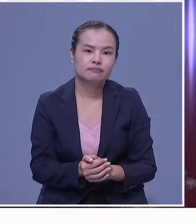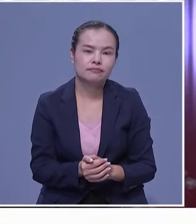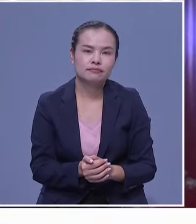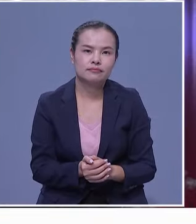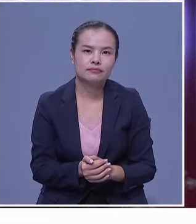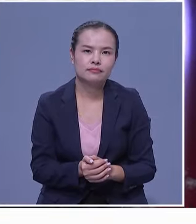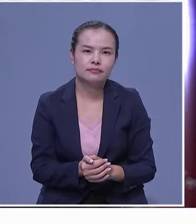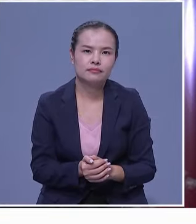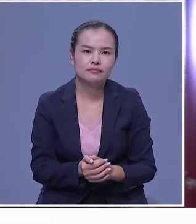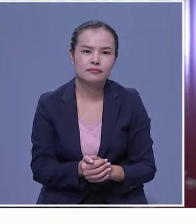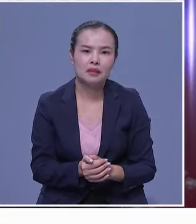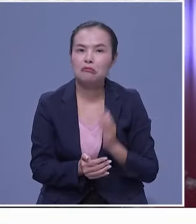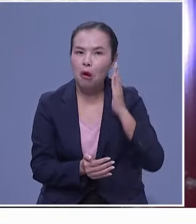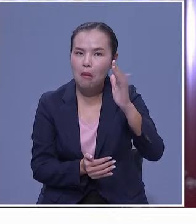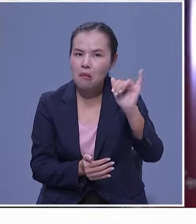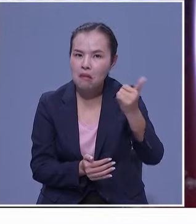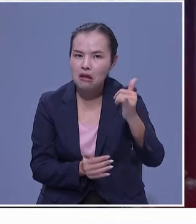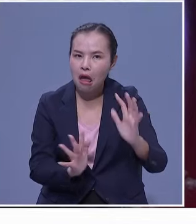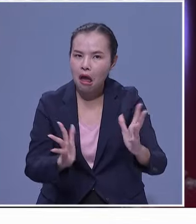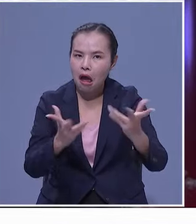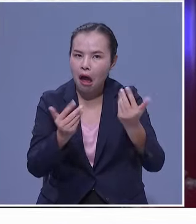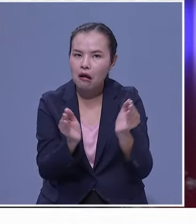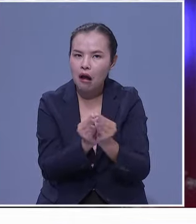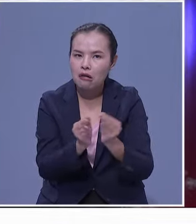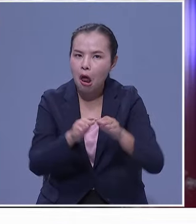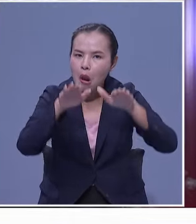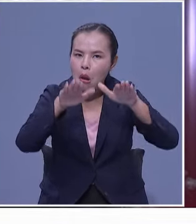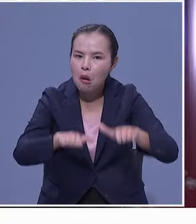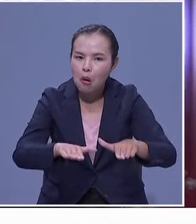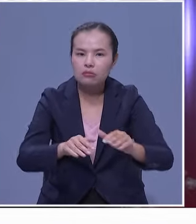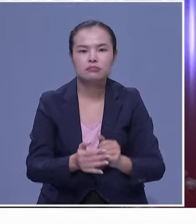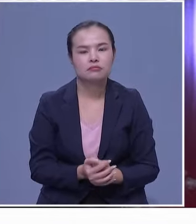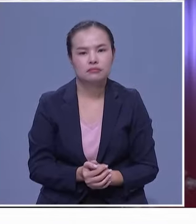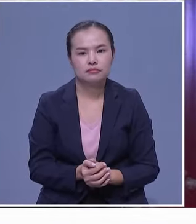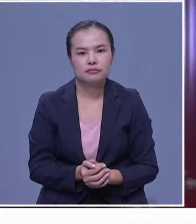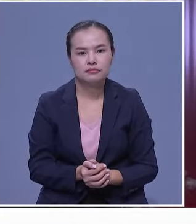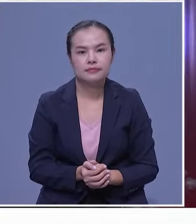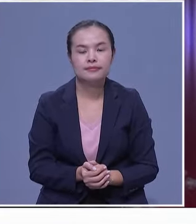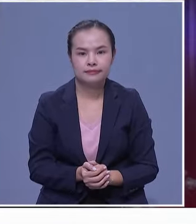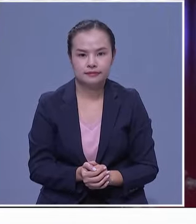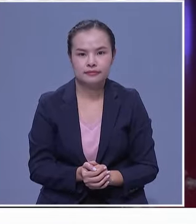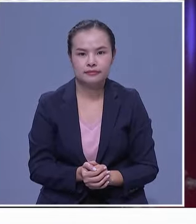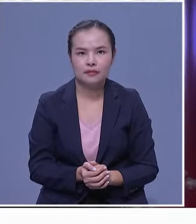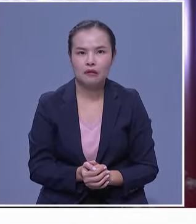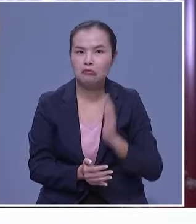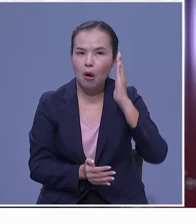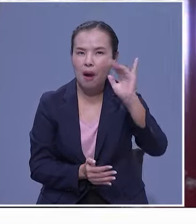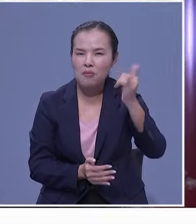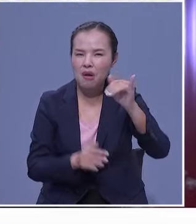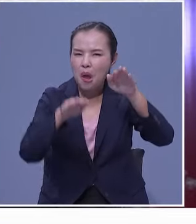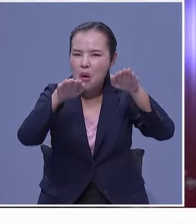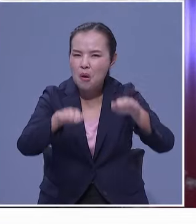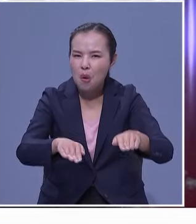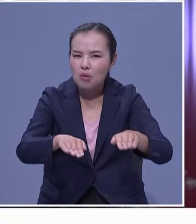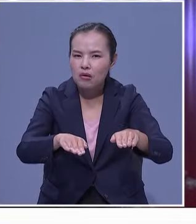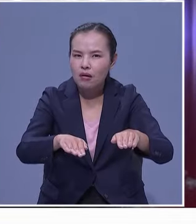ณะเป็นฟองสบู่หรือไม่นะคือถ้ามันเป็นฟองสบู่ก็คือว่ามันก็จะ